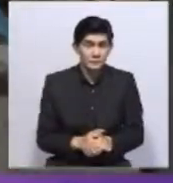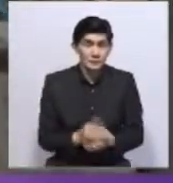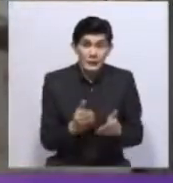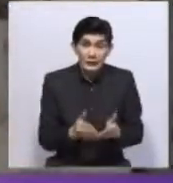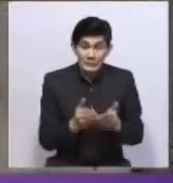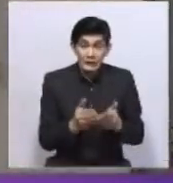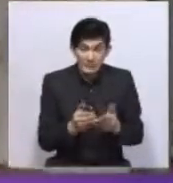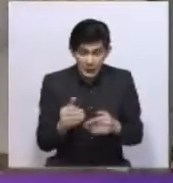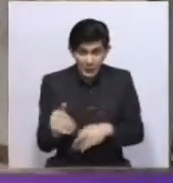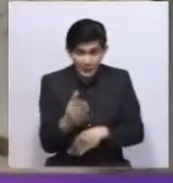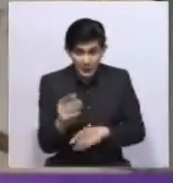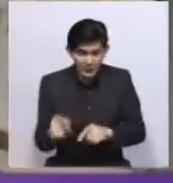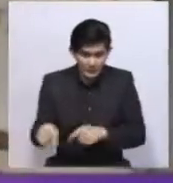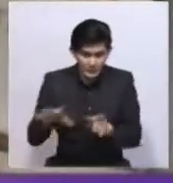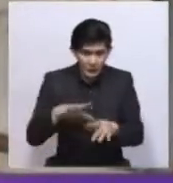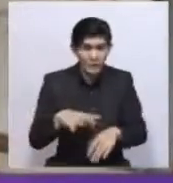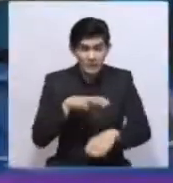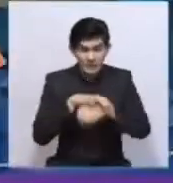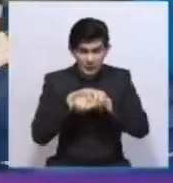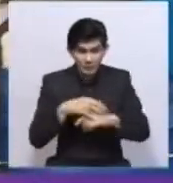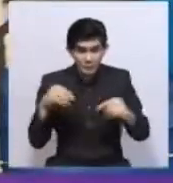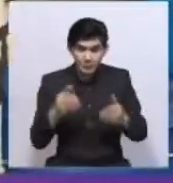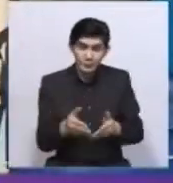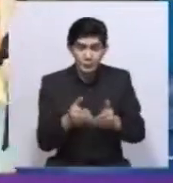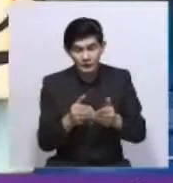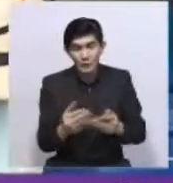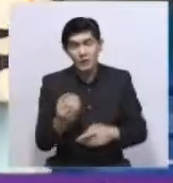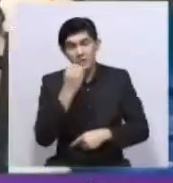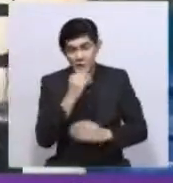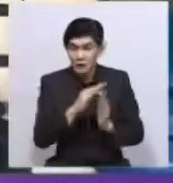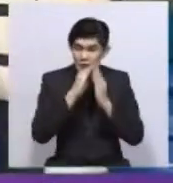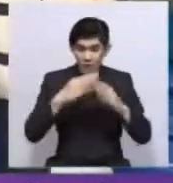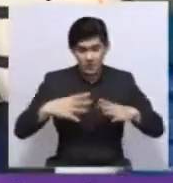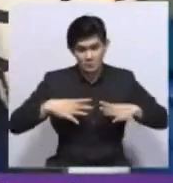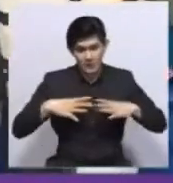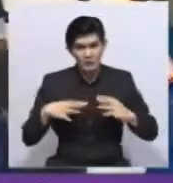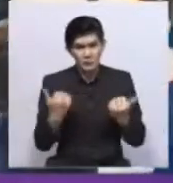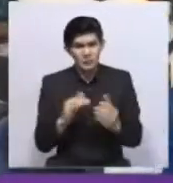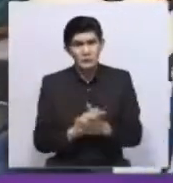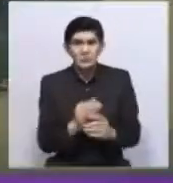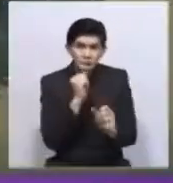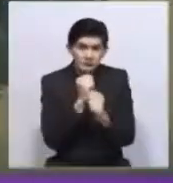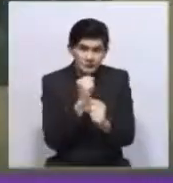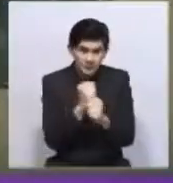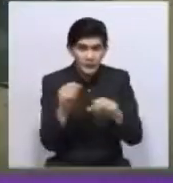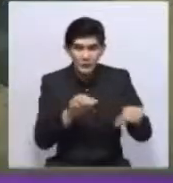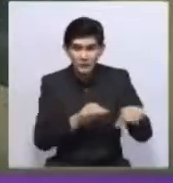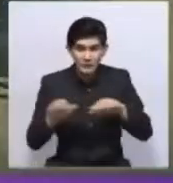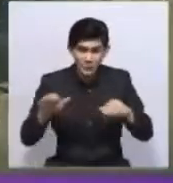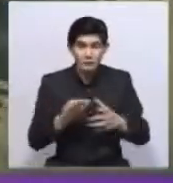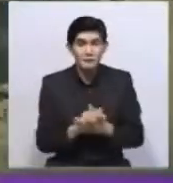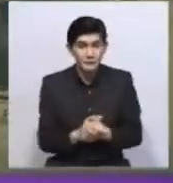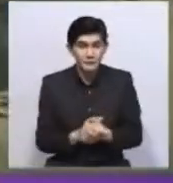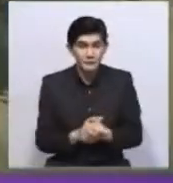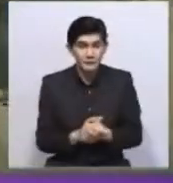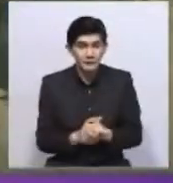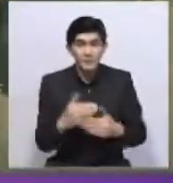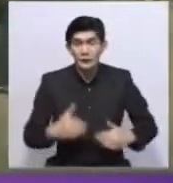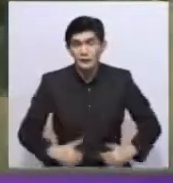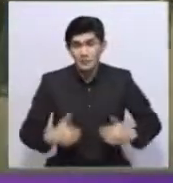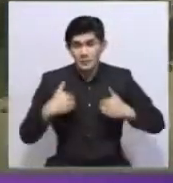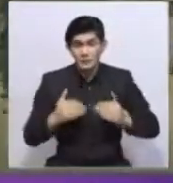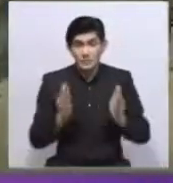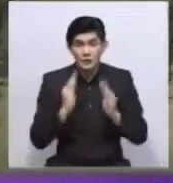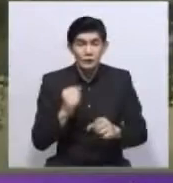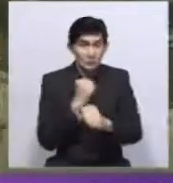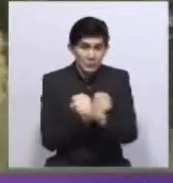เรือประมงที่ลอยนิ่งเป็นทั้งที่กินที่นอนไว้พักผ่อนรวมทั้งเป็นสถานที่ทำงานไปพร้อมๆกันคือวิถีชีวิต